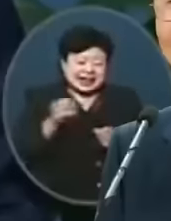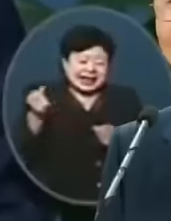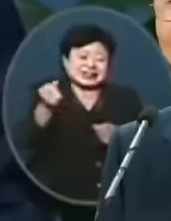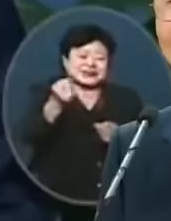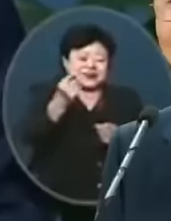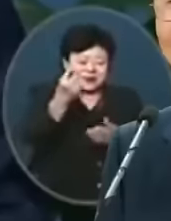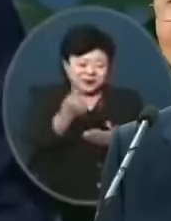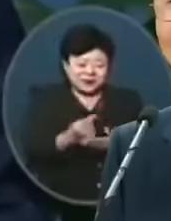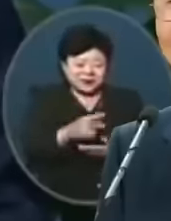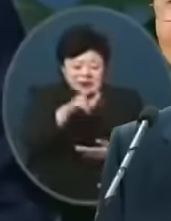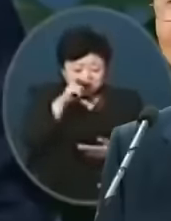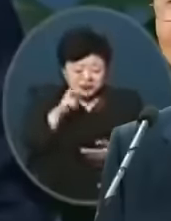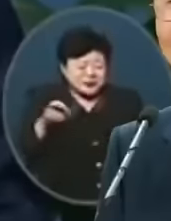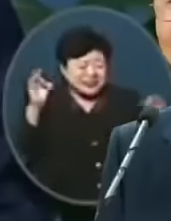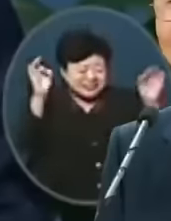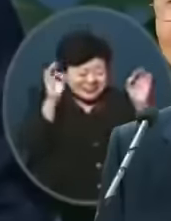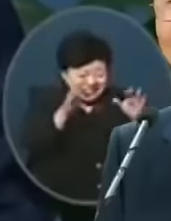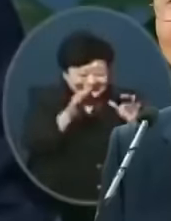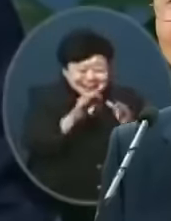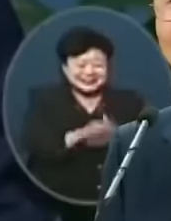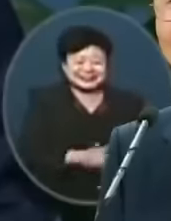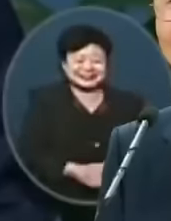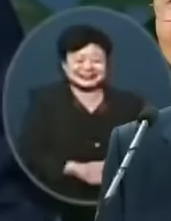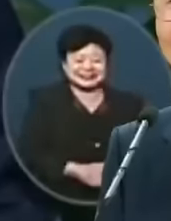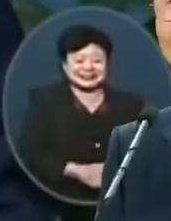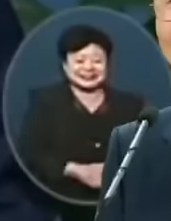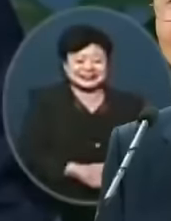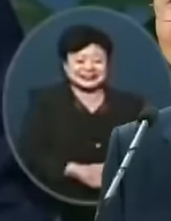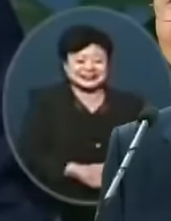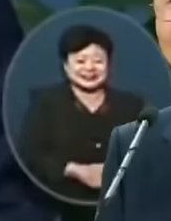가져오면 미움이 사라지지 않습니까?